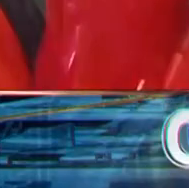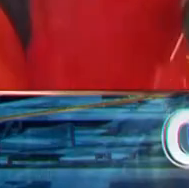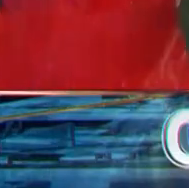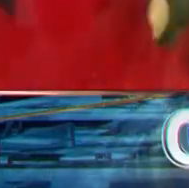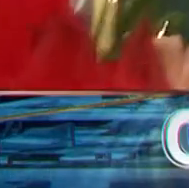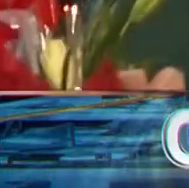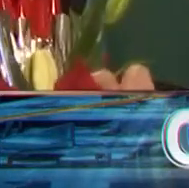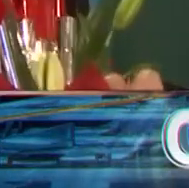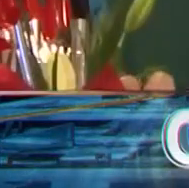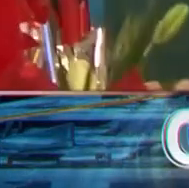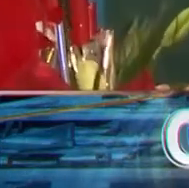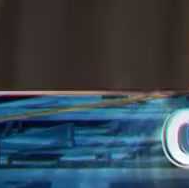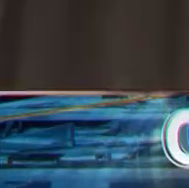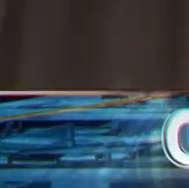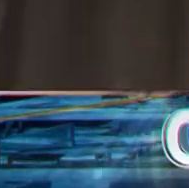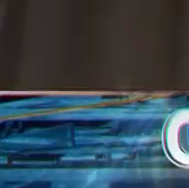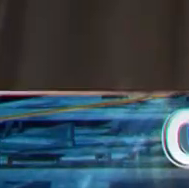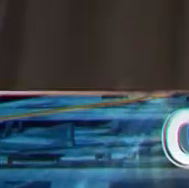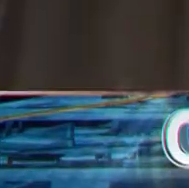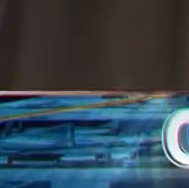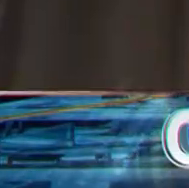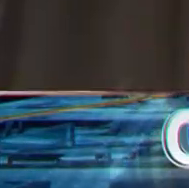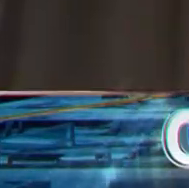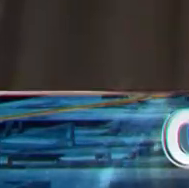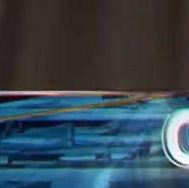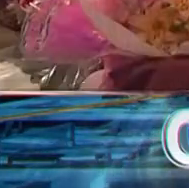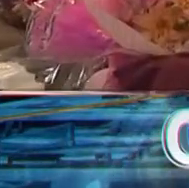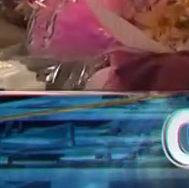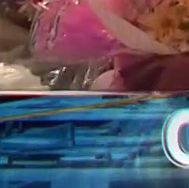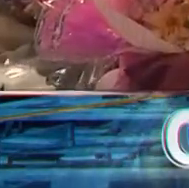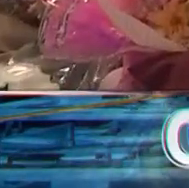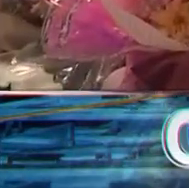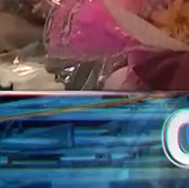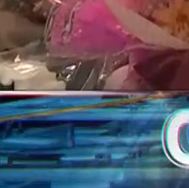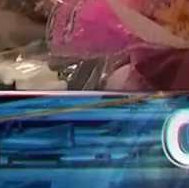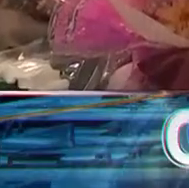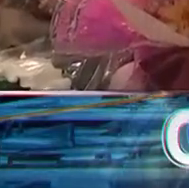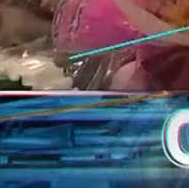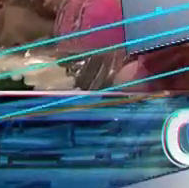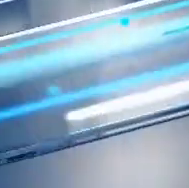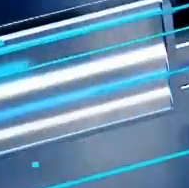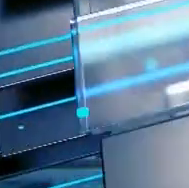Образовательные реформы. В текущем году вузы страны перестанут выдавать выпускникам дипломы гособразца.